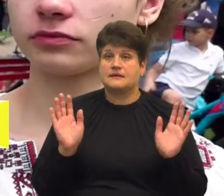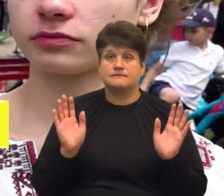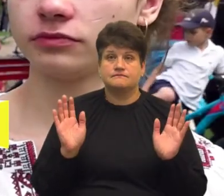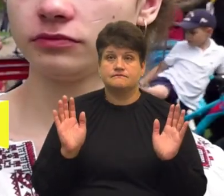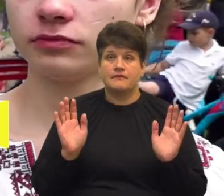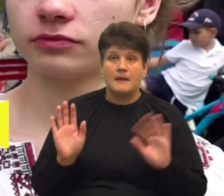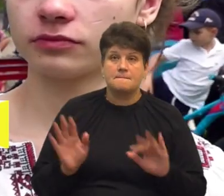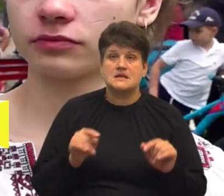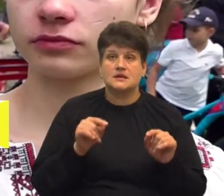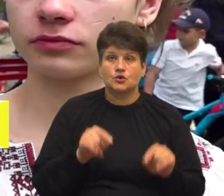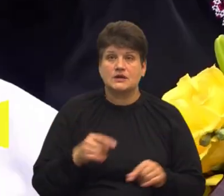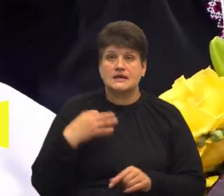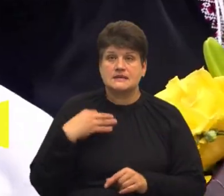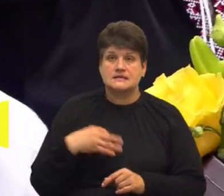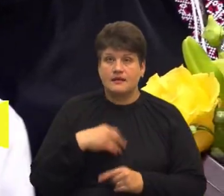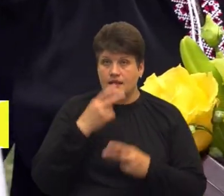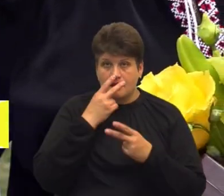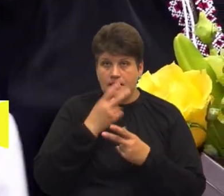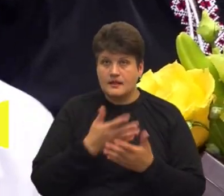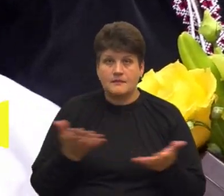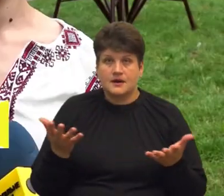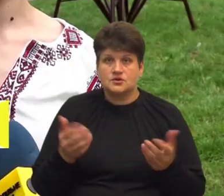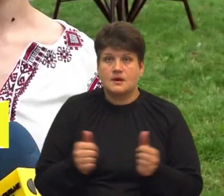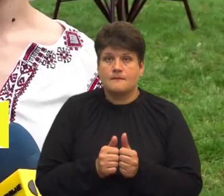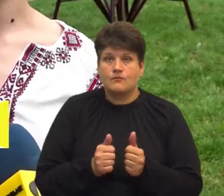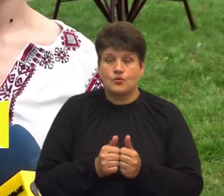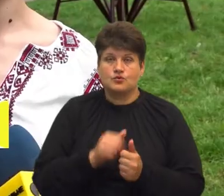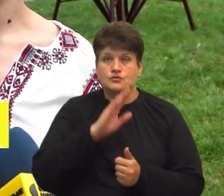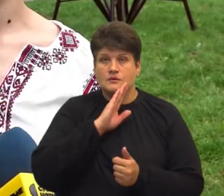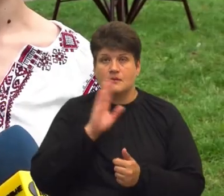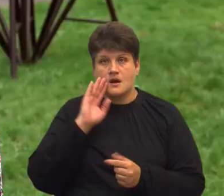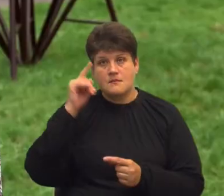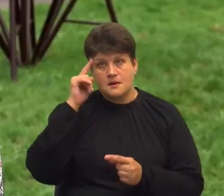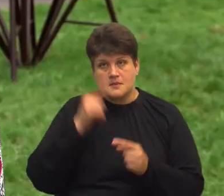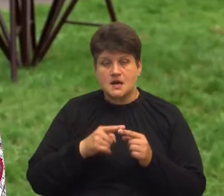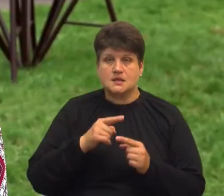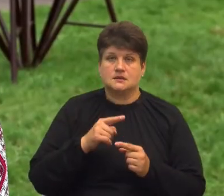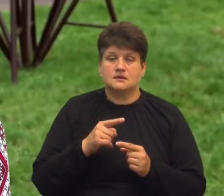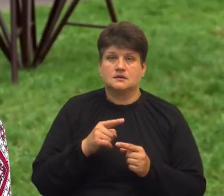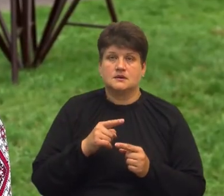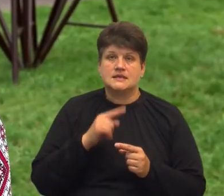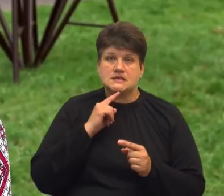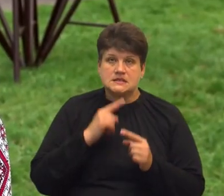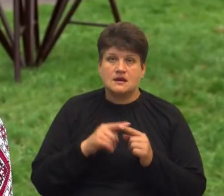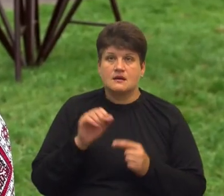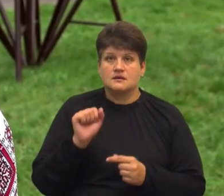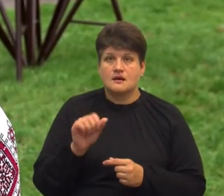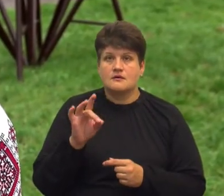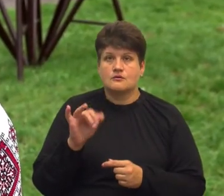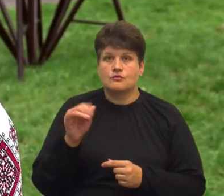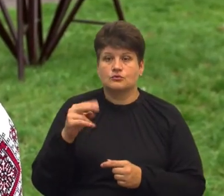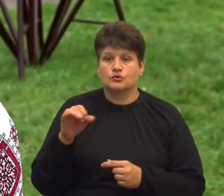до того я більше сина не бачила поруч з матір'ю брата сестра Андрія рудого він вітав життя за нашу